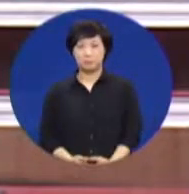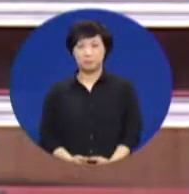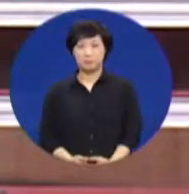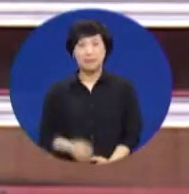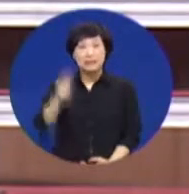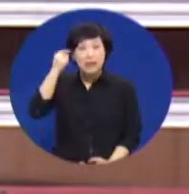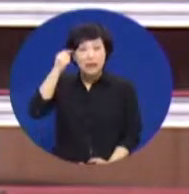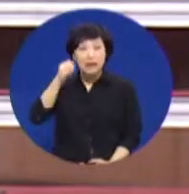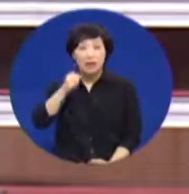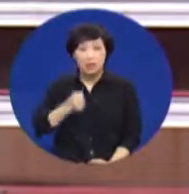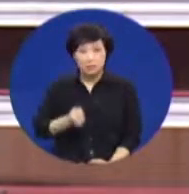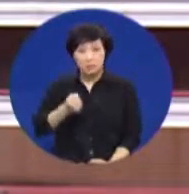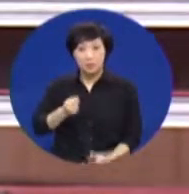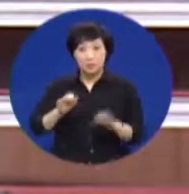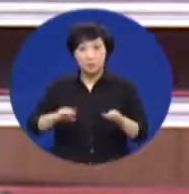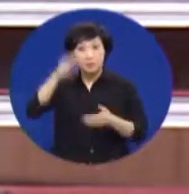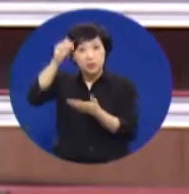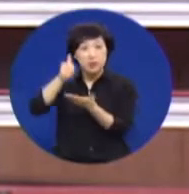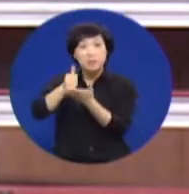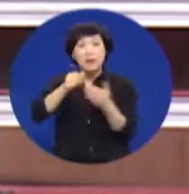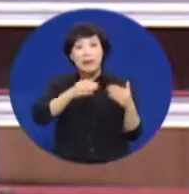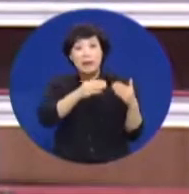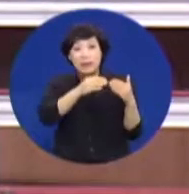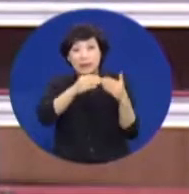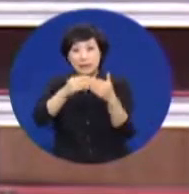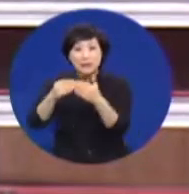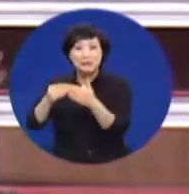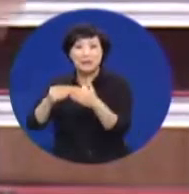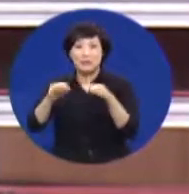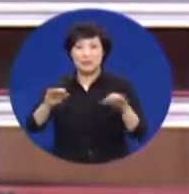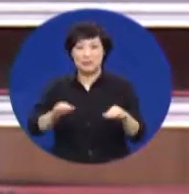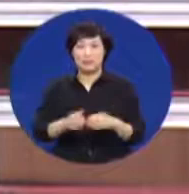하고 성령님에 이끌려서